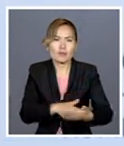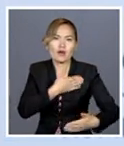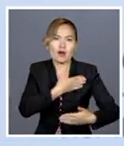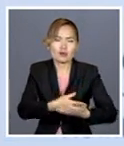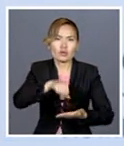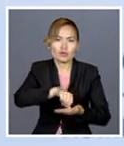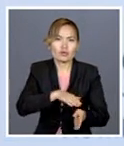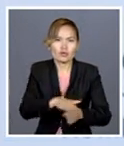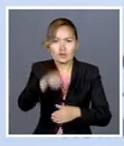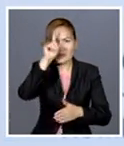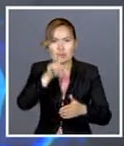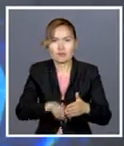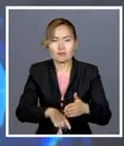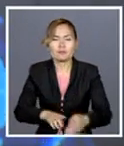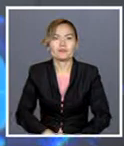дамитынына сенімдімін.